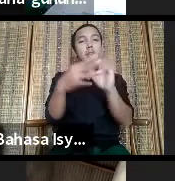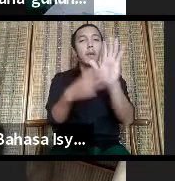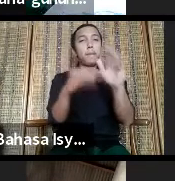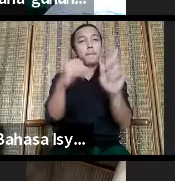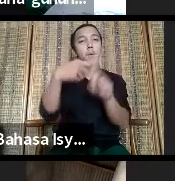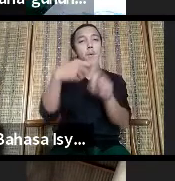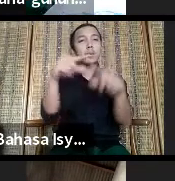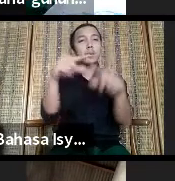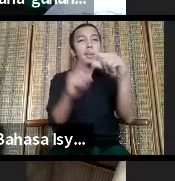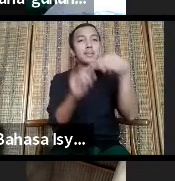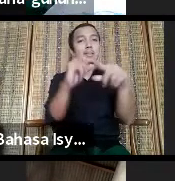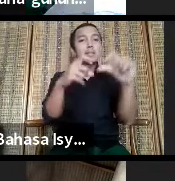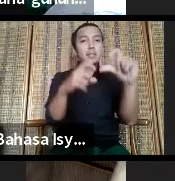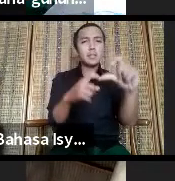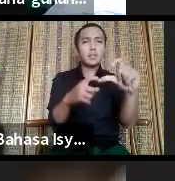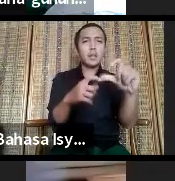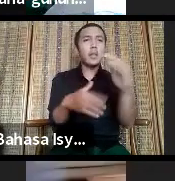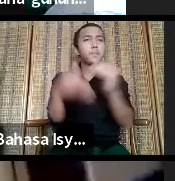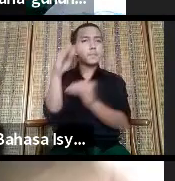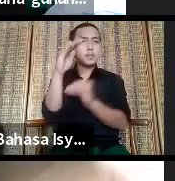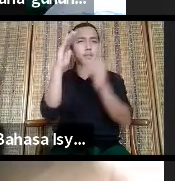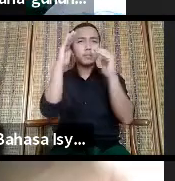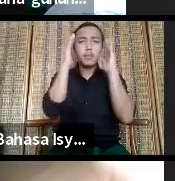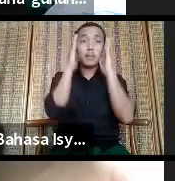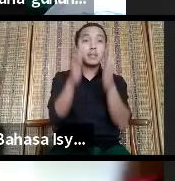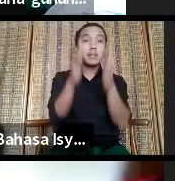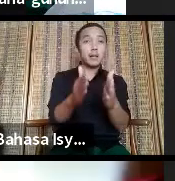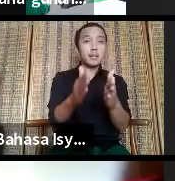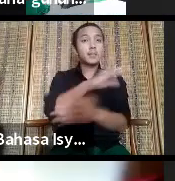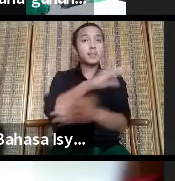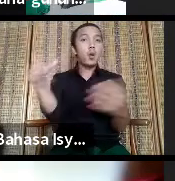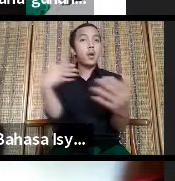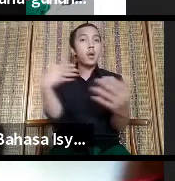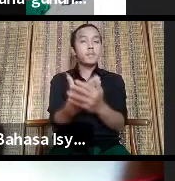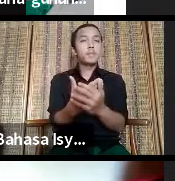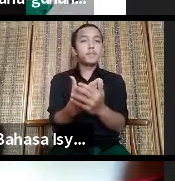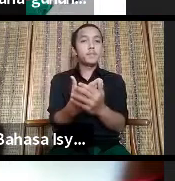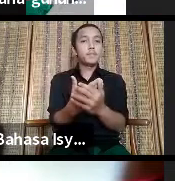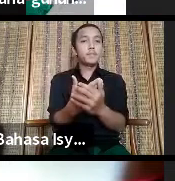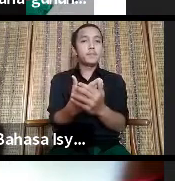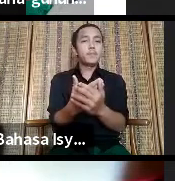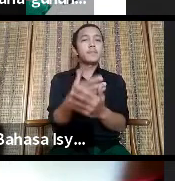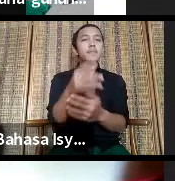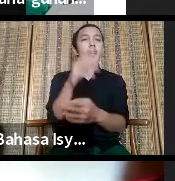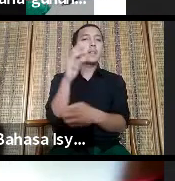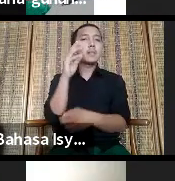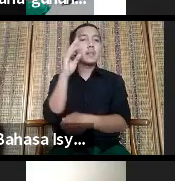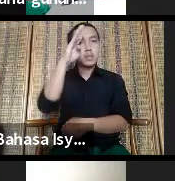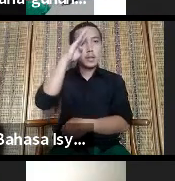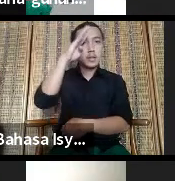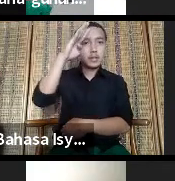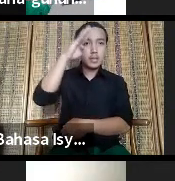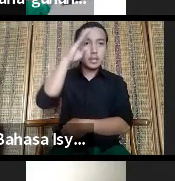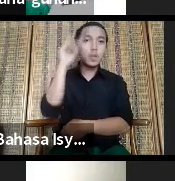lebih memperhatikan semua kalangan, baik laki-laki, perempuan, yang